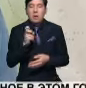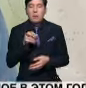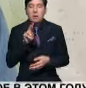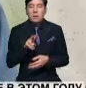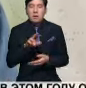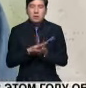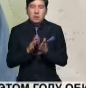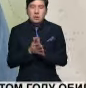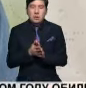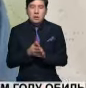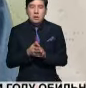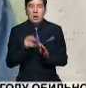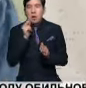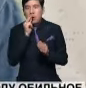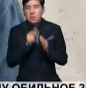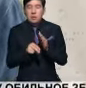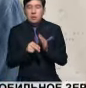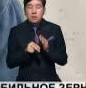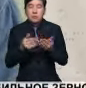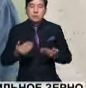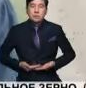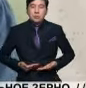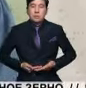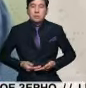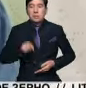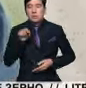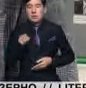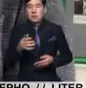состоянии. Однако из-за отсутствия подходящего жилья мы вынуждены там